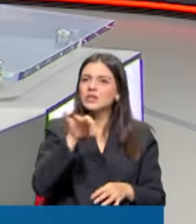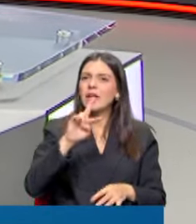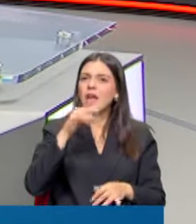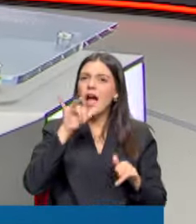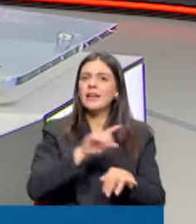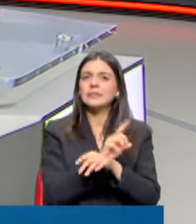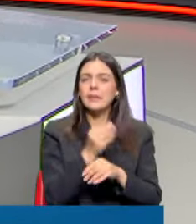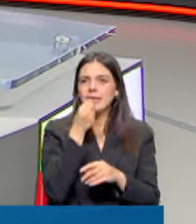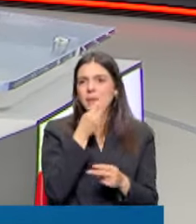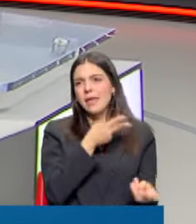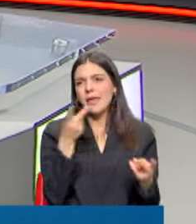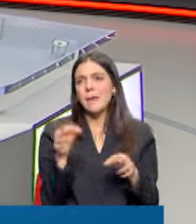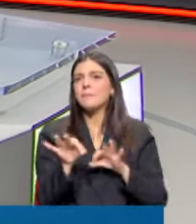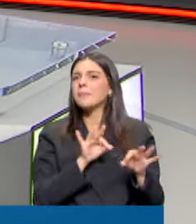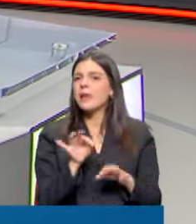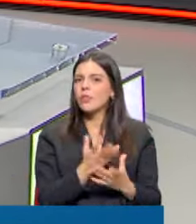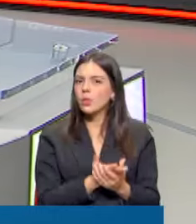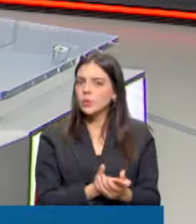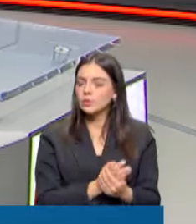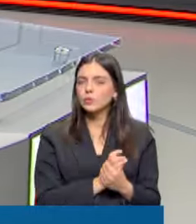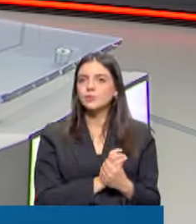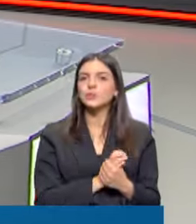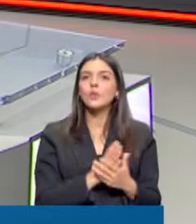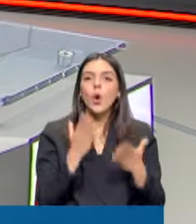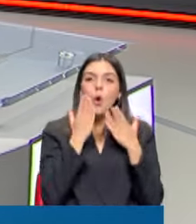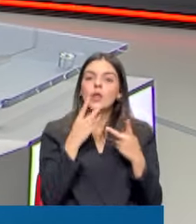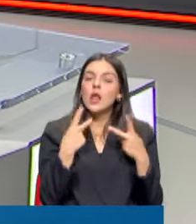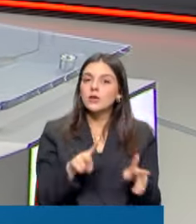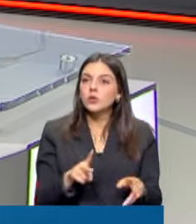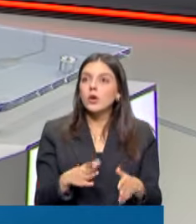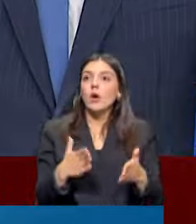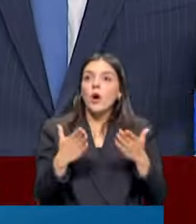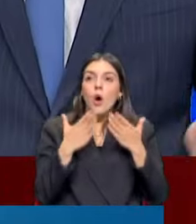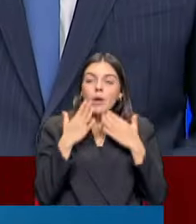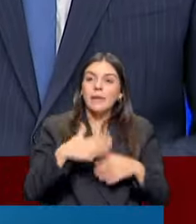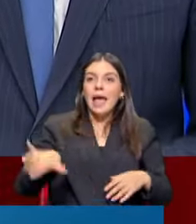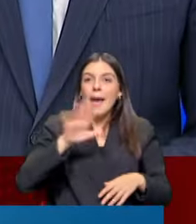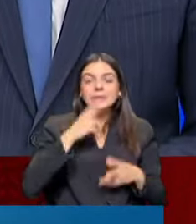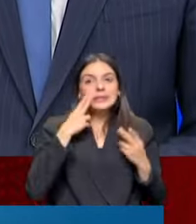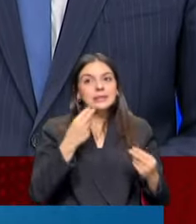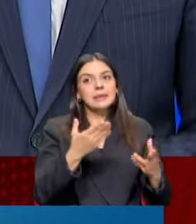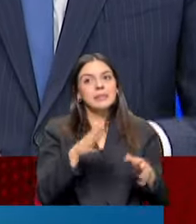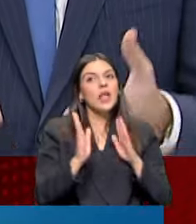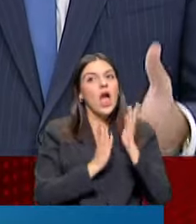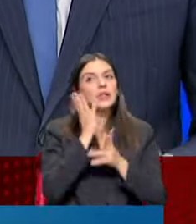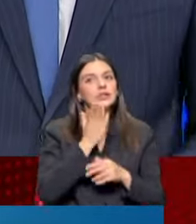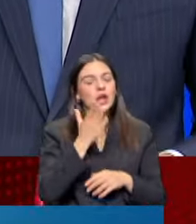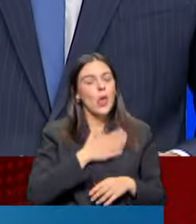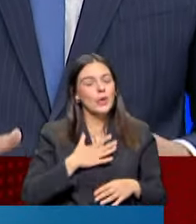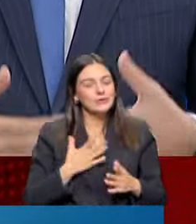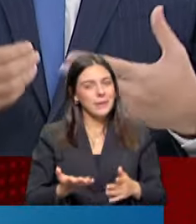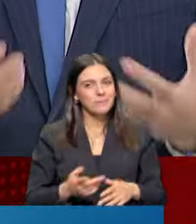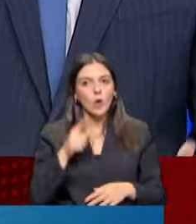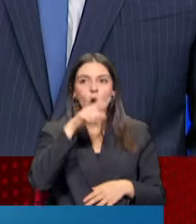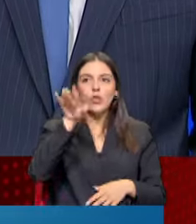zamanda yemek sunmayı planlıyoruz. Yine okullar açılıyor. Okullarımızın hepsini temizledik Ataşehir'de önce.